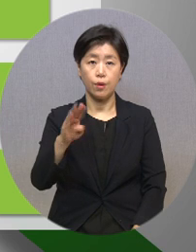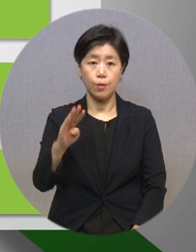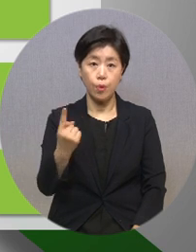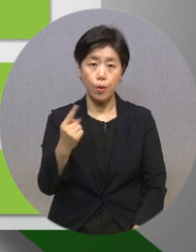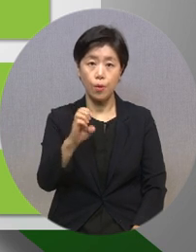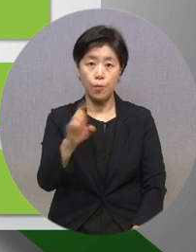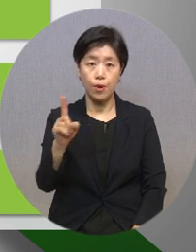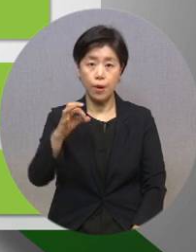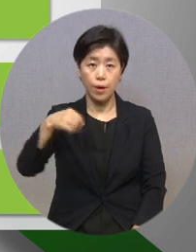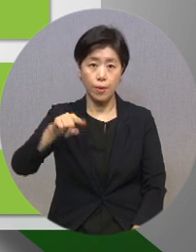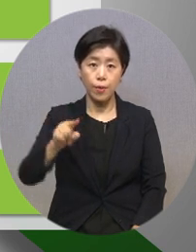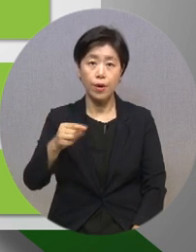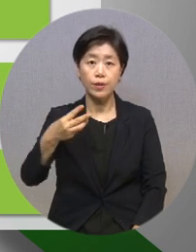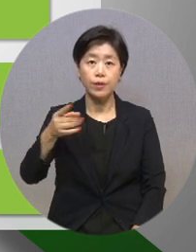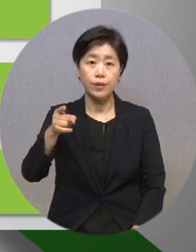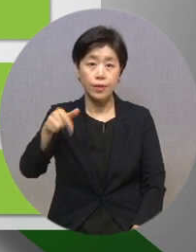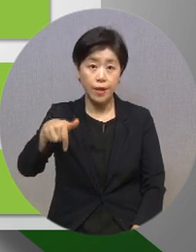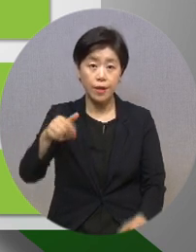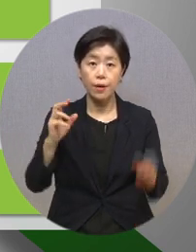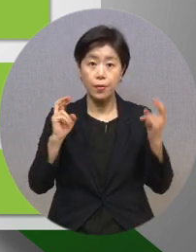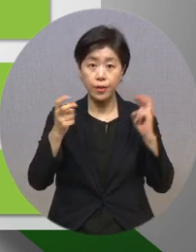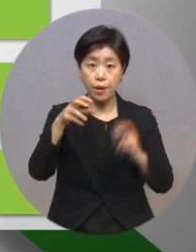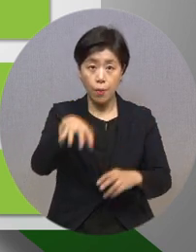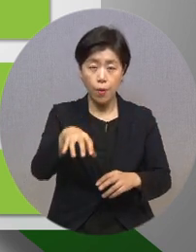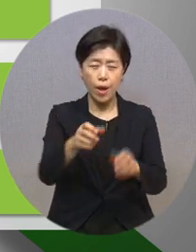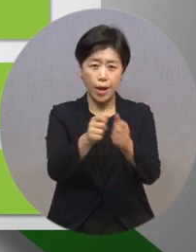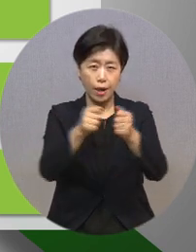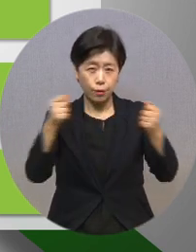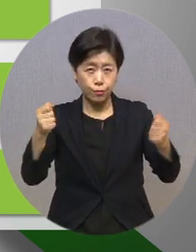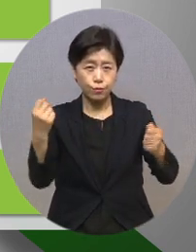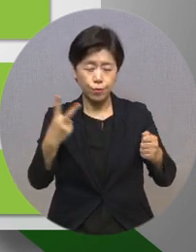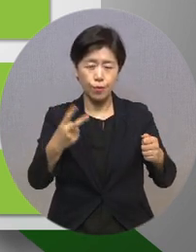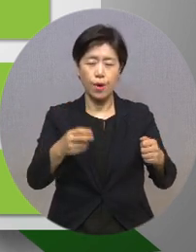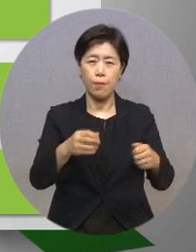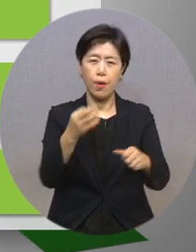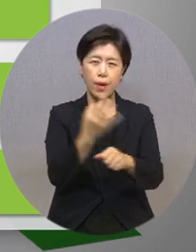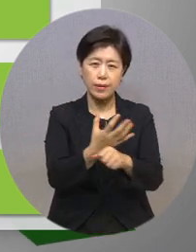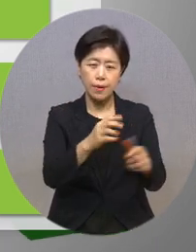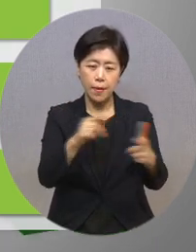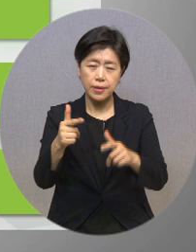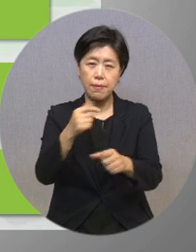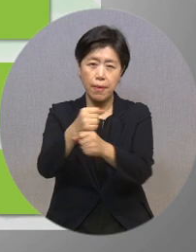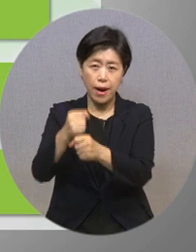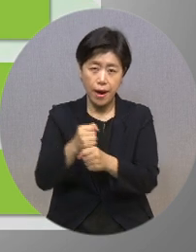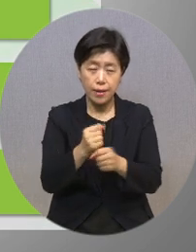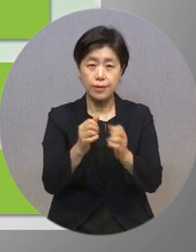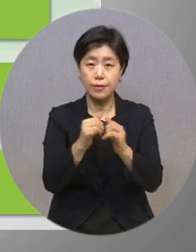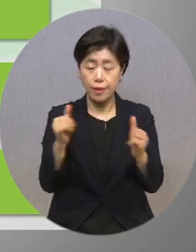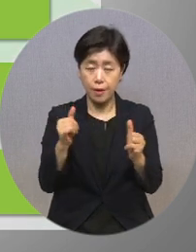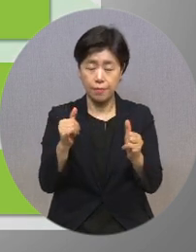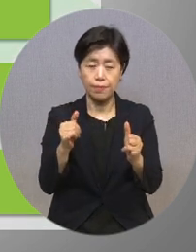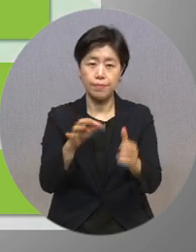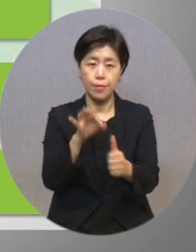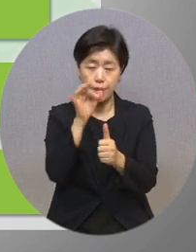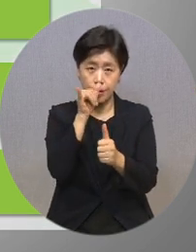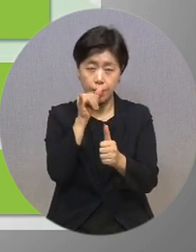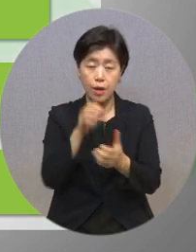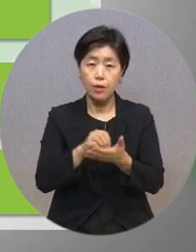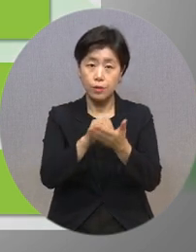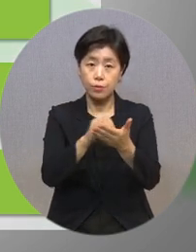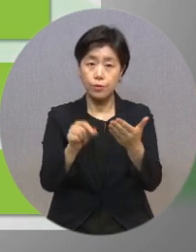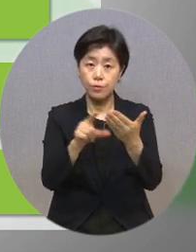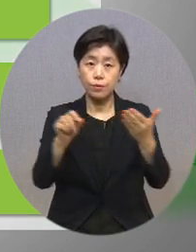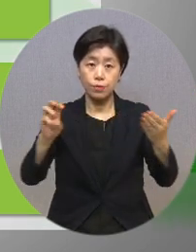터보파워텍 주식회사에서 가구 및 기타 제조 분야 단순종사원을 모집합니다. 접수 마감일은 9월